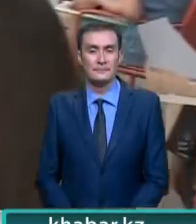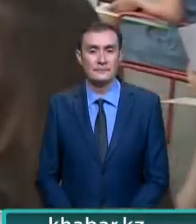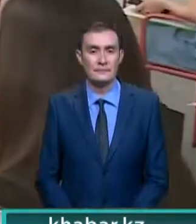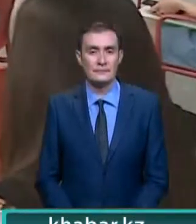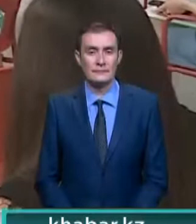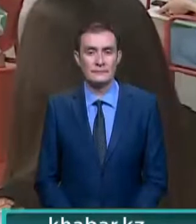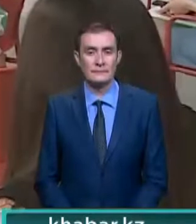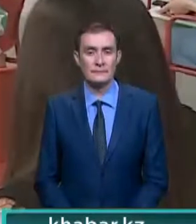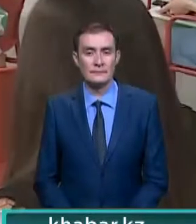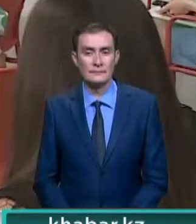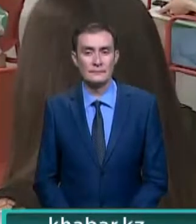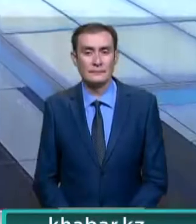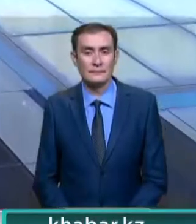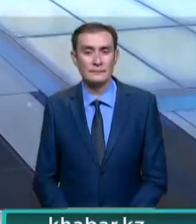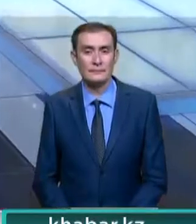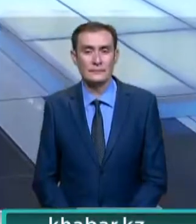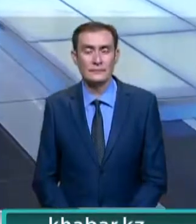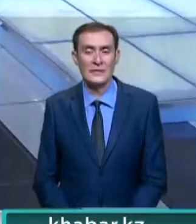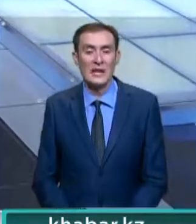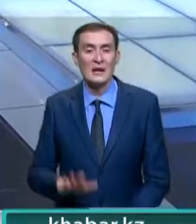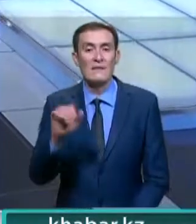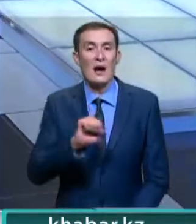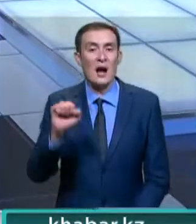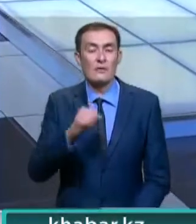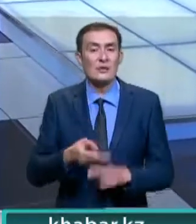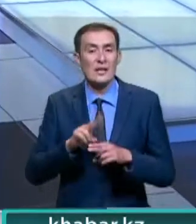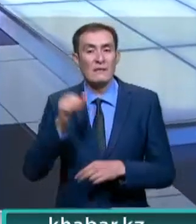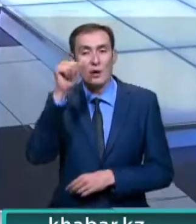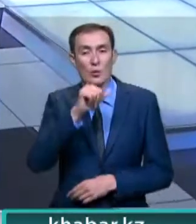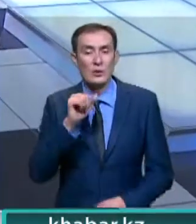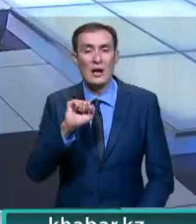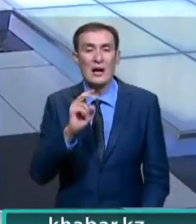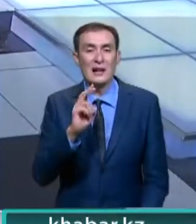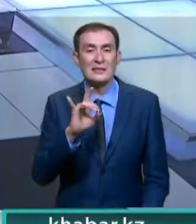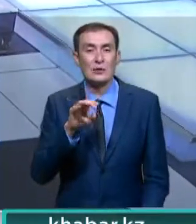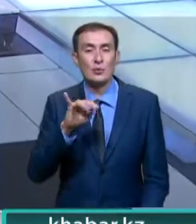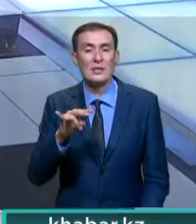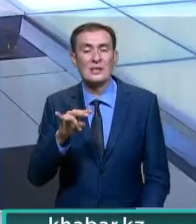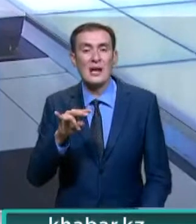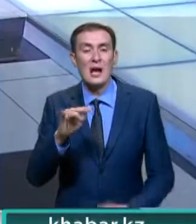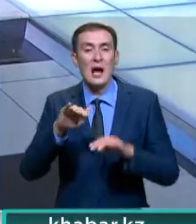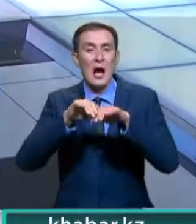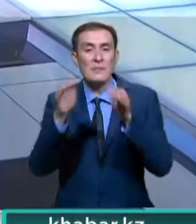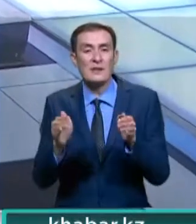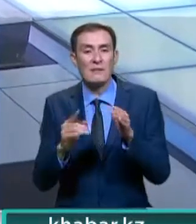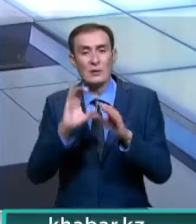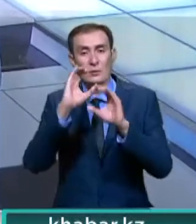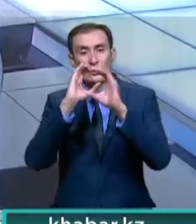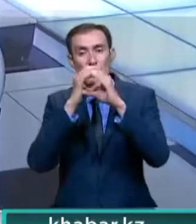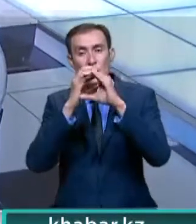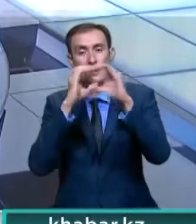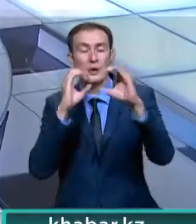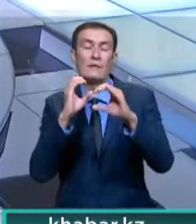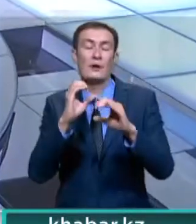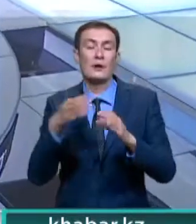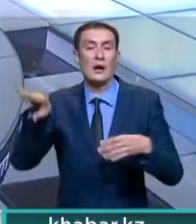Ахмаханов. Итоги дня. Уже в августе этого года на Ассы-Тургенской обсерватории, которая расположена в горах Северного Тяньшаня,